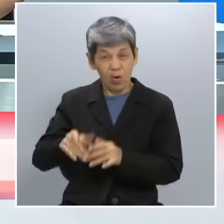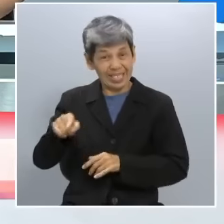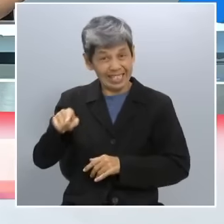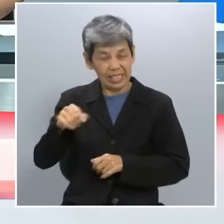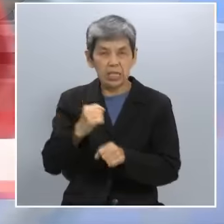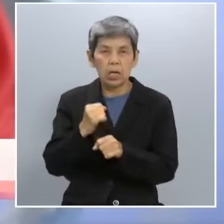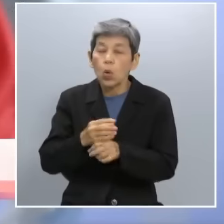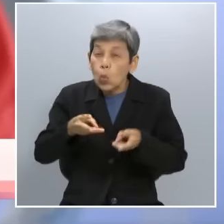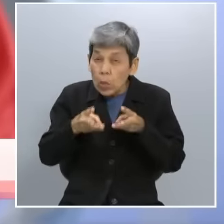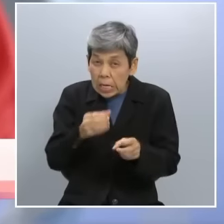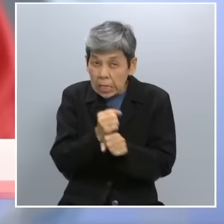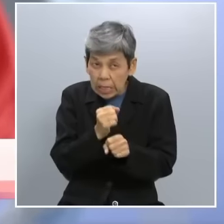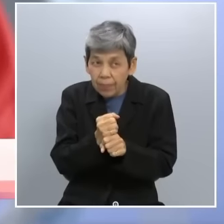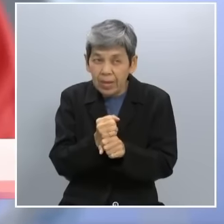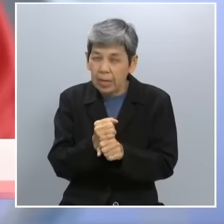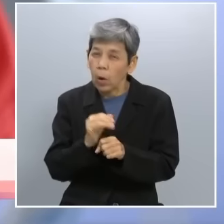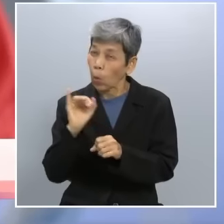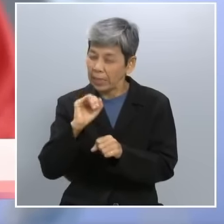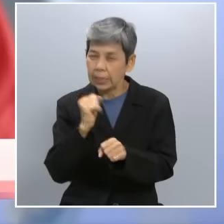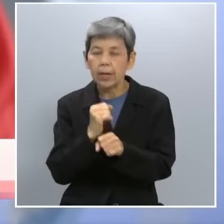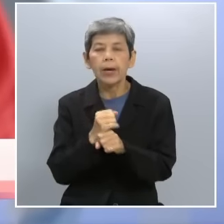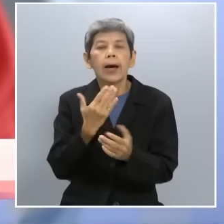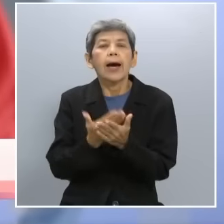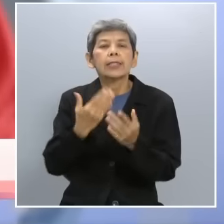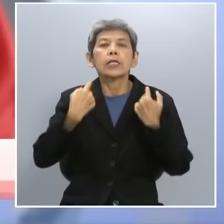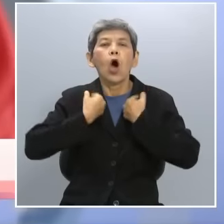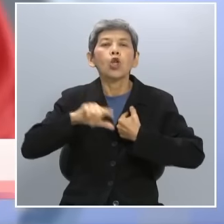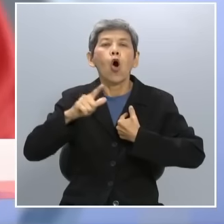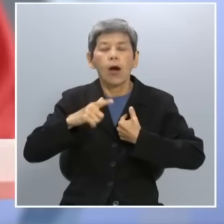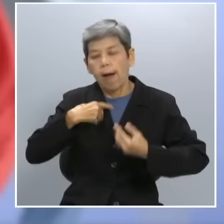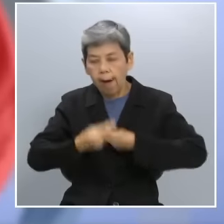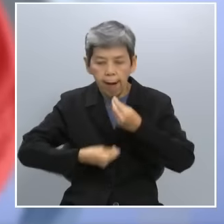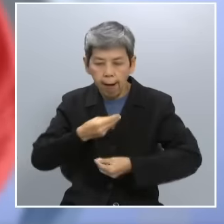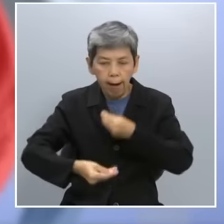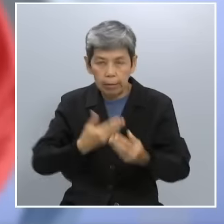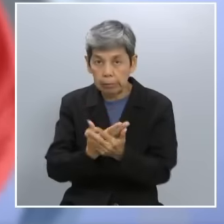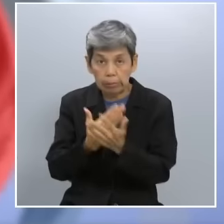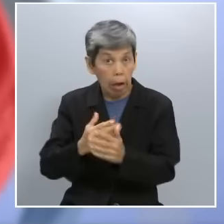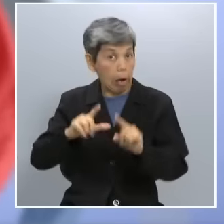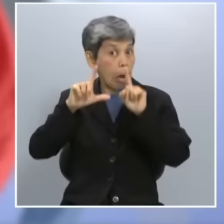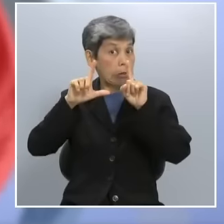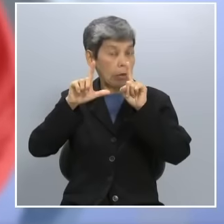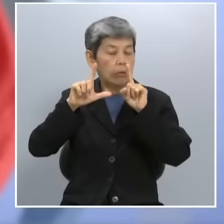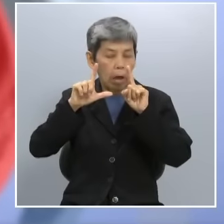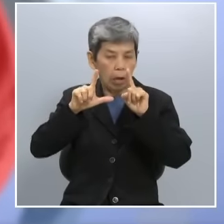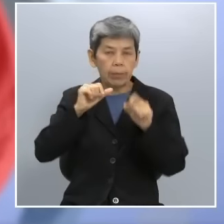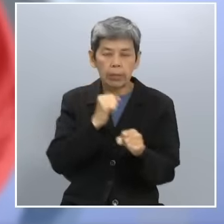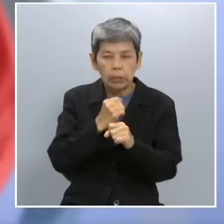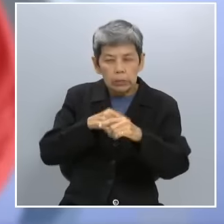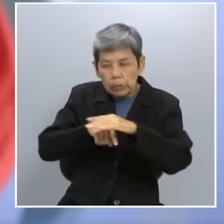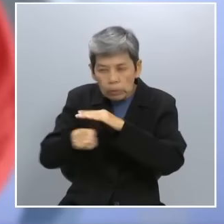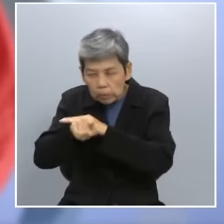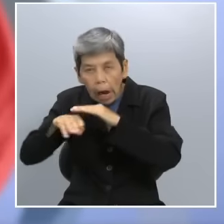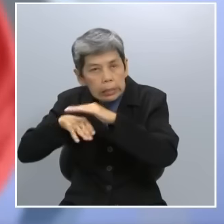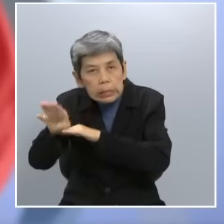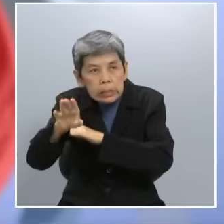เนี่ยใช้วิธีการนะฮะคือไปซื้อทองขายทองได้ล้านกว่าบาทแล้วก็ใช้เงินจำนวนนั้นล่ะครับในการหลบหนี